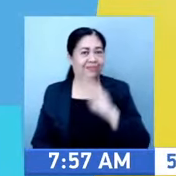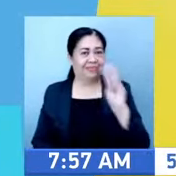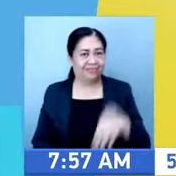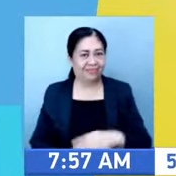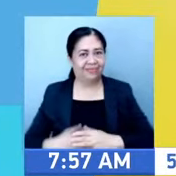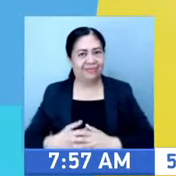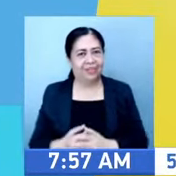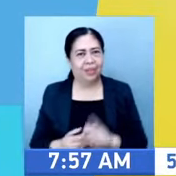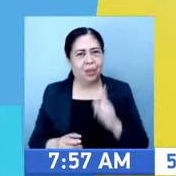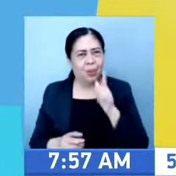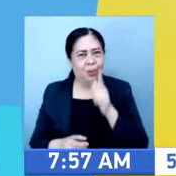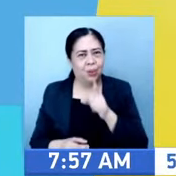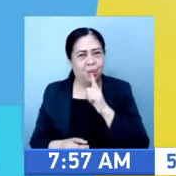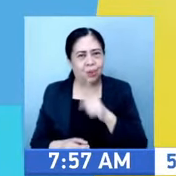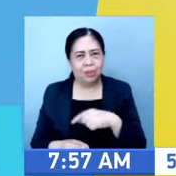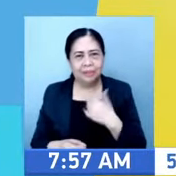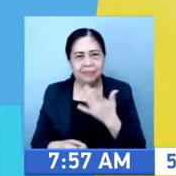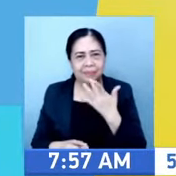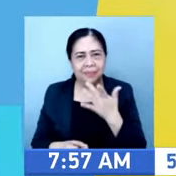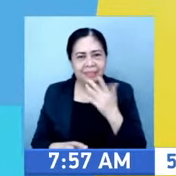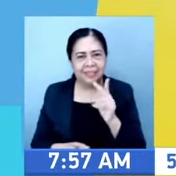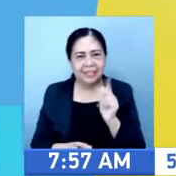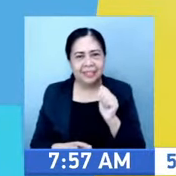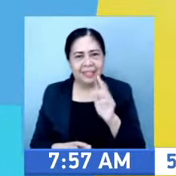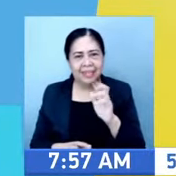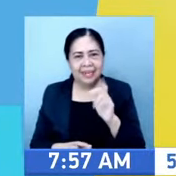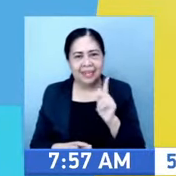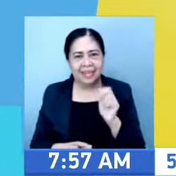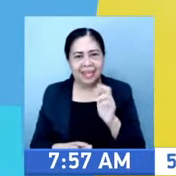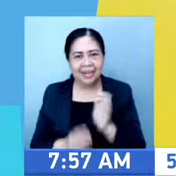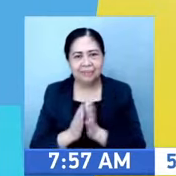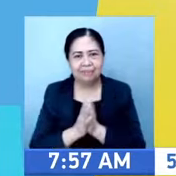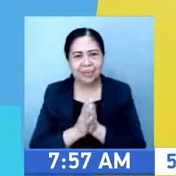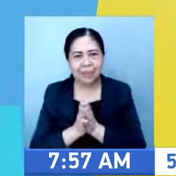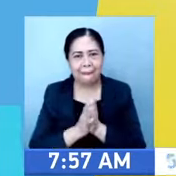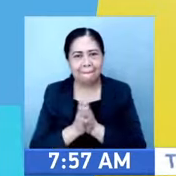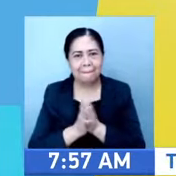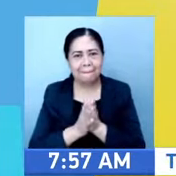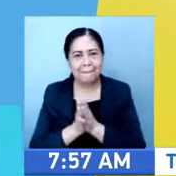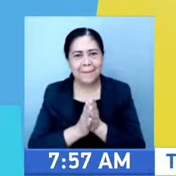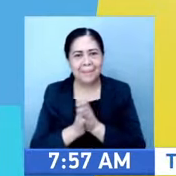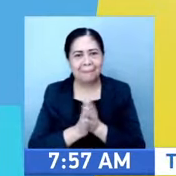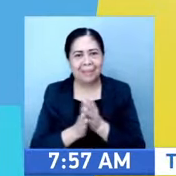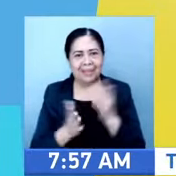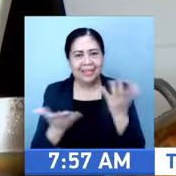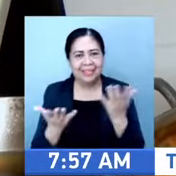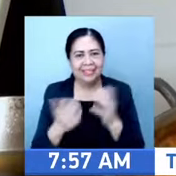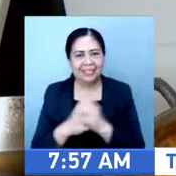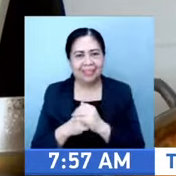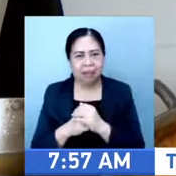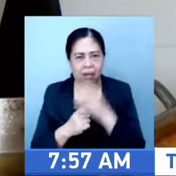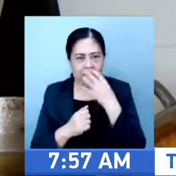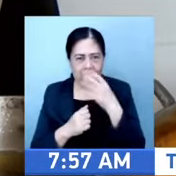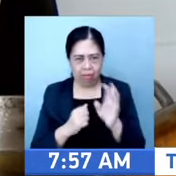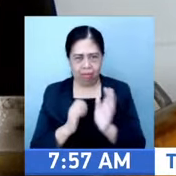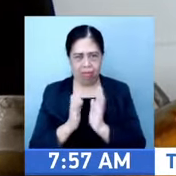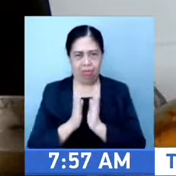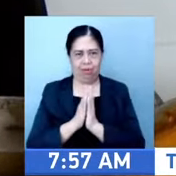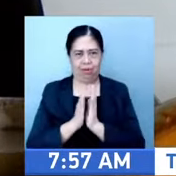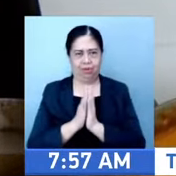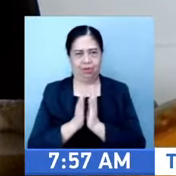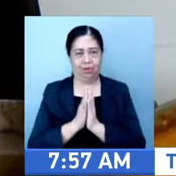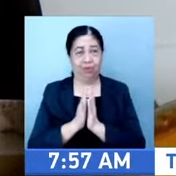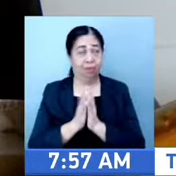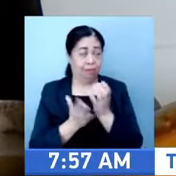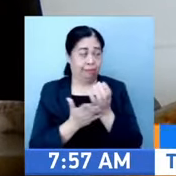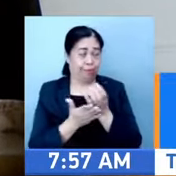pa mapigilan sa kare-kare cravings niya. Go, Chef! Chef! How are you? Yan, maingi. Pagkailan ng kanin yan. Of course,